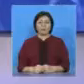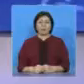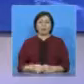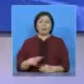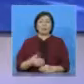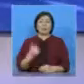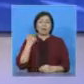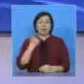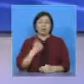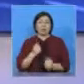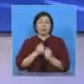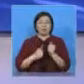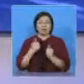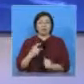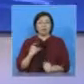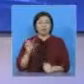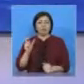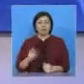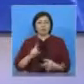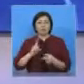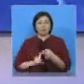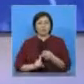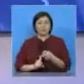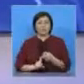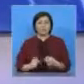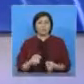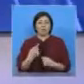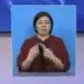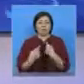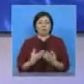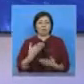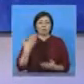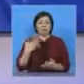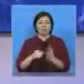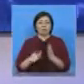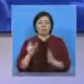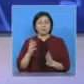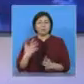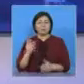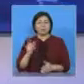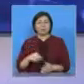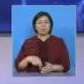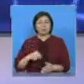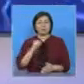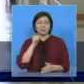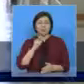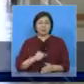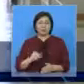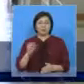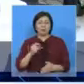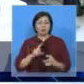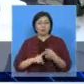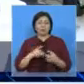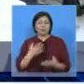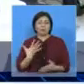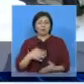Бірер апта бойы күн сайын 100-ден астам адамнан коронавирус инфекциясы анықталса, кеше 65 адамның ПТР сынамасы оң мән көрсетті.